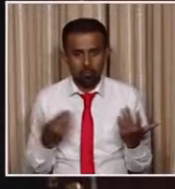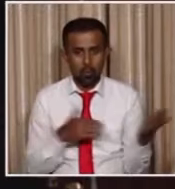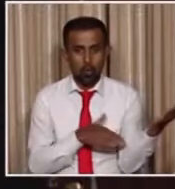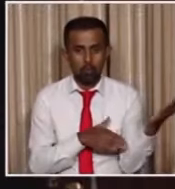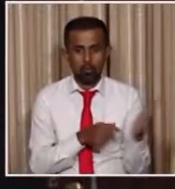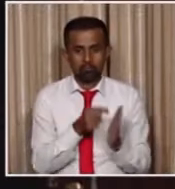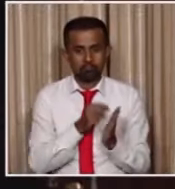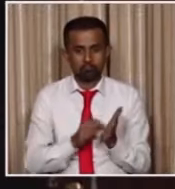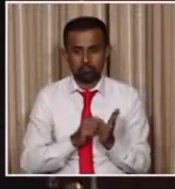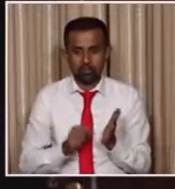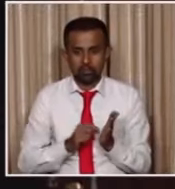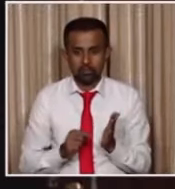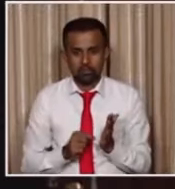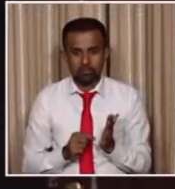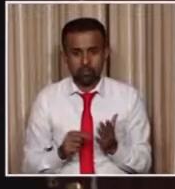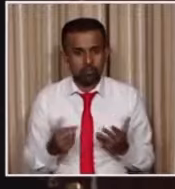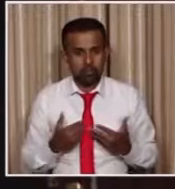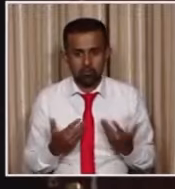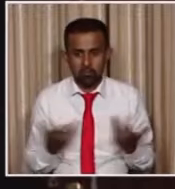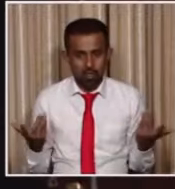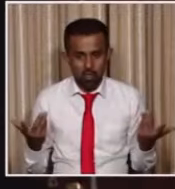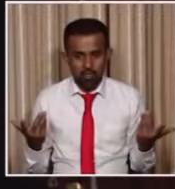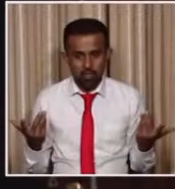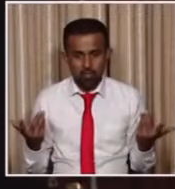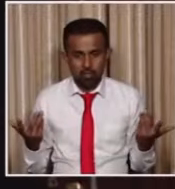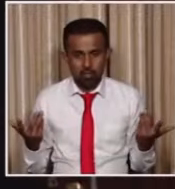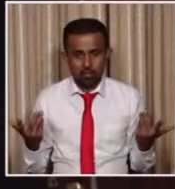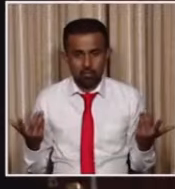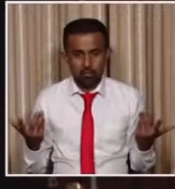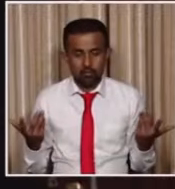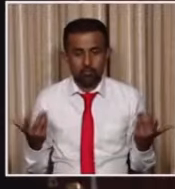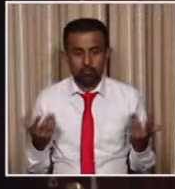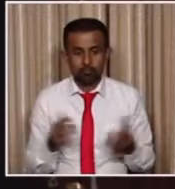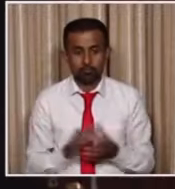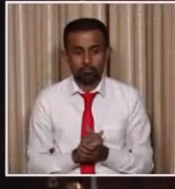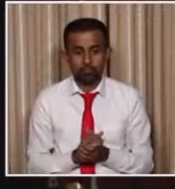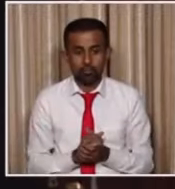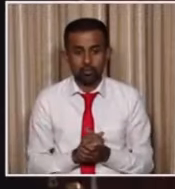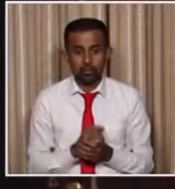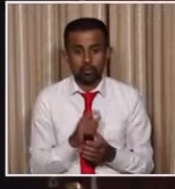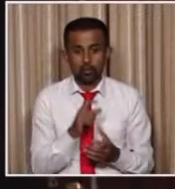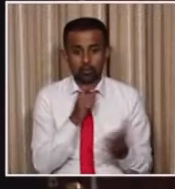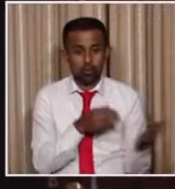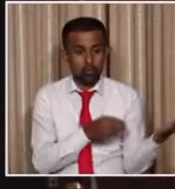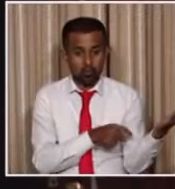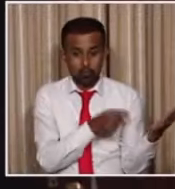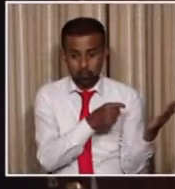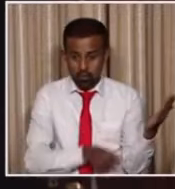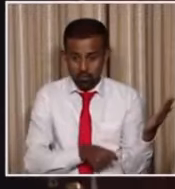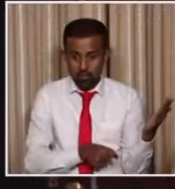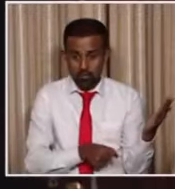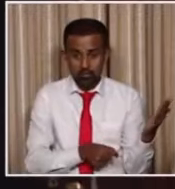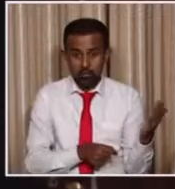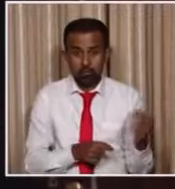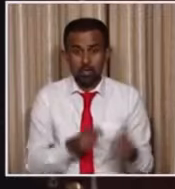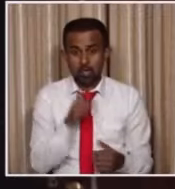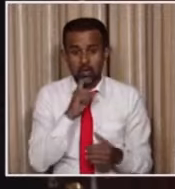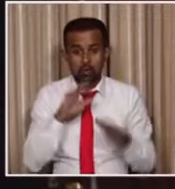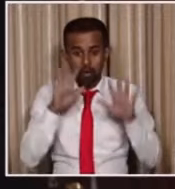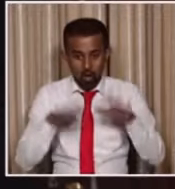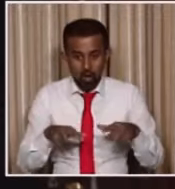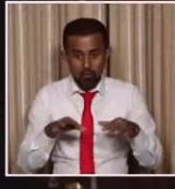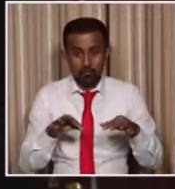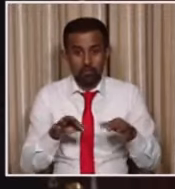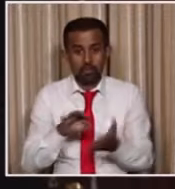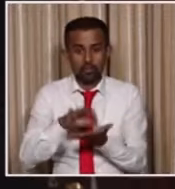තිරප්පු ලිවීම සඳහා හැකියාවක් ඇත්තේ නැහැ. නමුත් හැබැයි ඇත්තටම ඒ ඔප්පු තිරප්පු ලියනවා නම් ඒ බෙදුම් නඩුවේ අවසාන තීන්දුවට